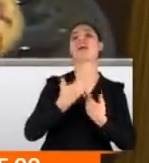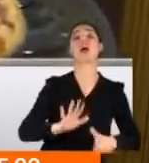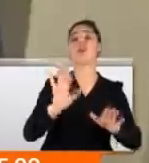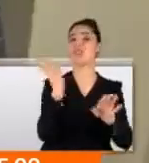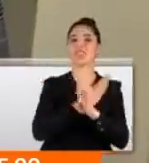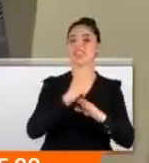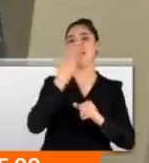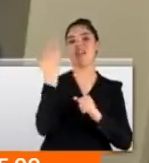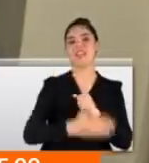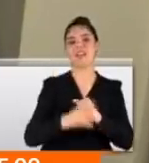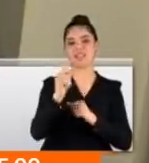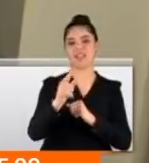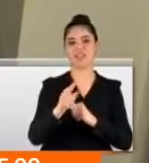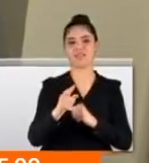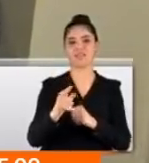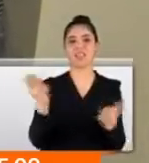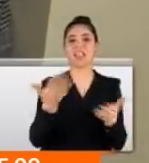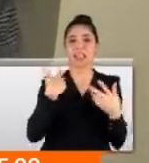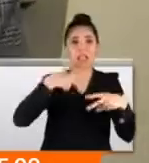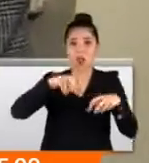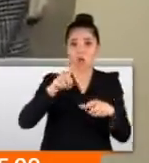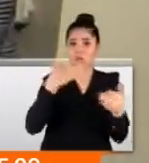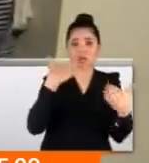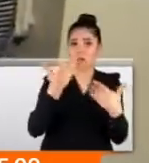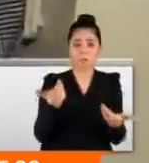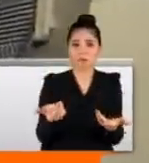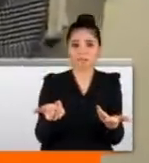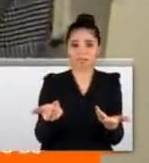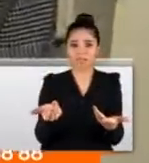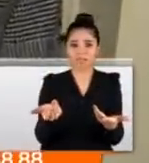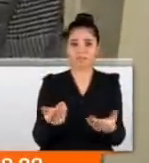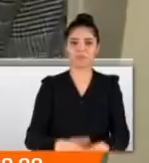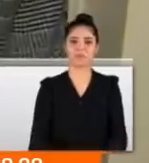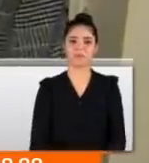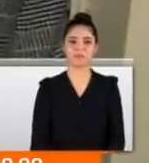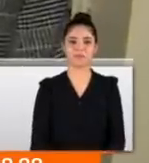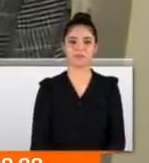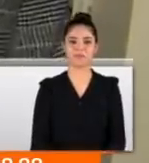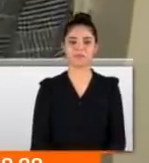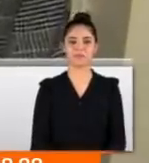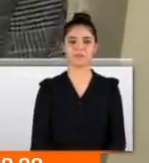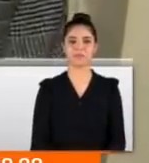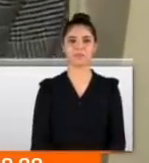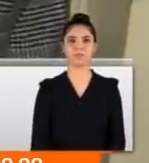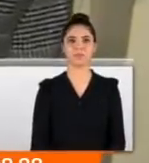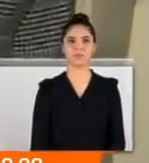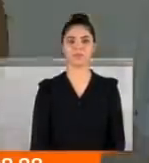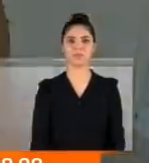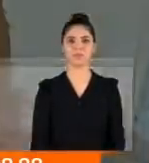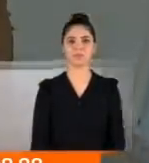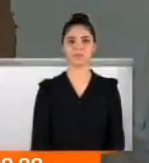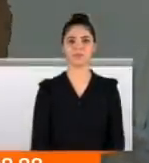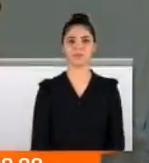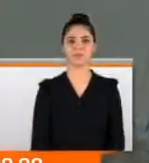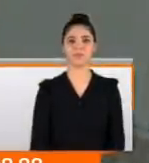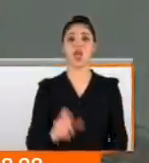Çünkü yasak. Hiç. Peki nasıl oturacaksınız, sohbet edeceksiniz? Oturmak yok. Abi uzaktan uzağa sandalyeler, merhabalaşalım.